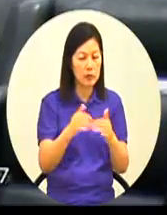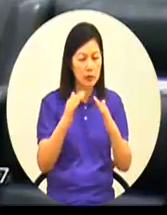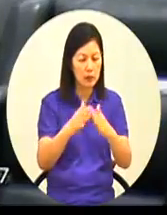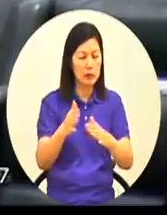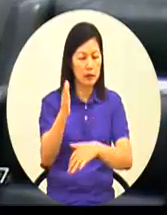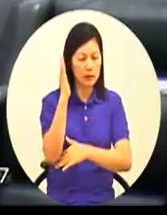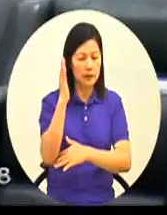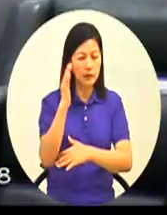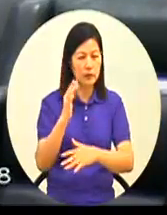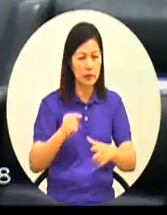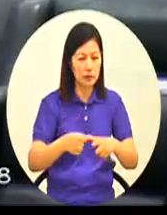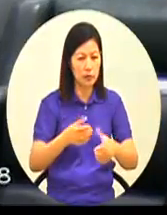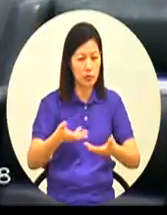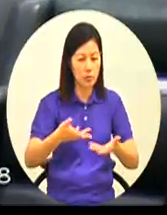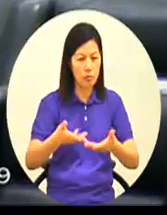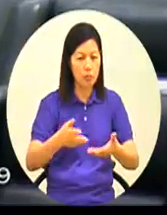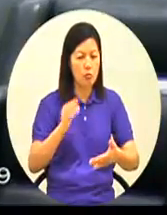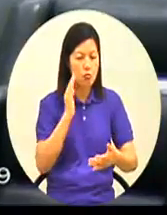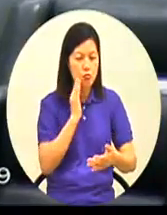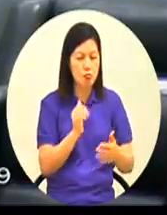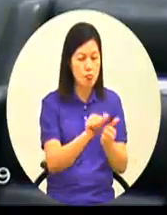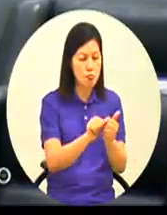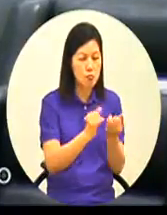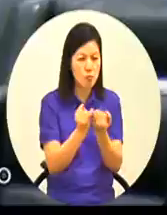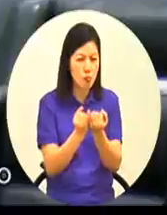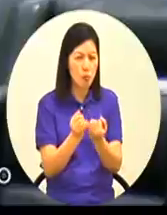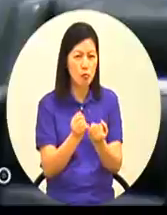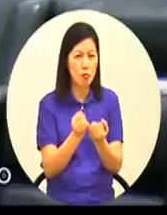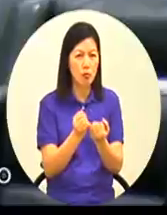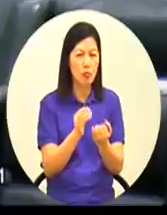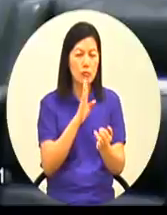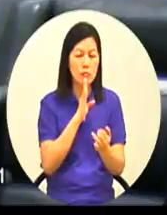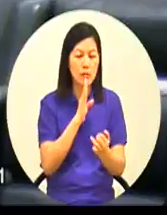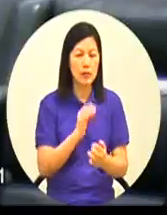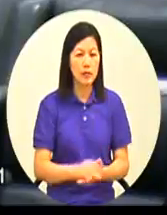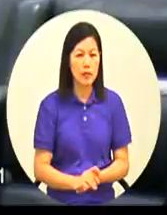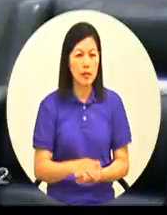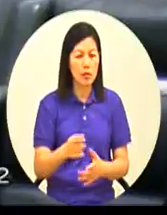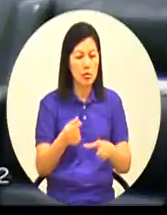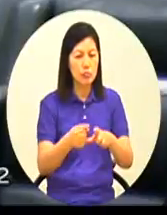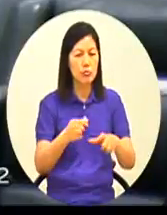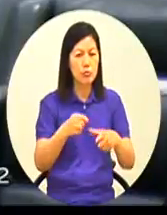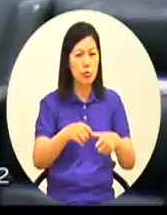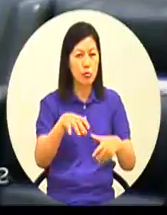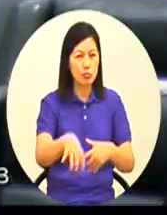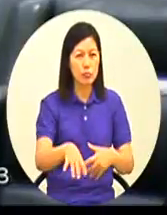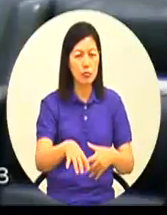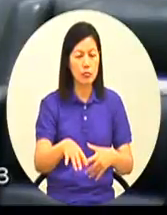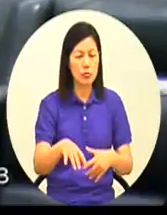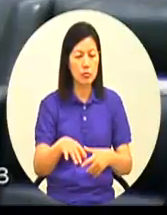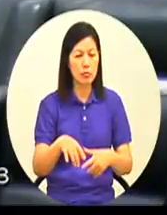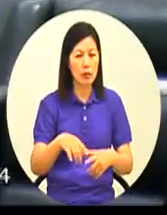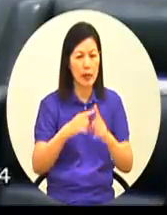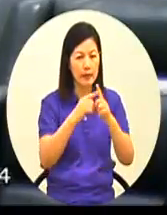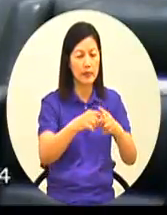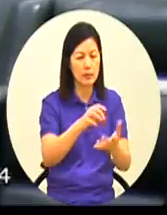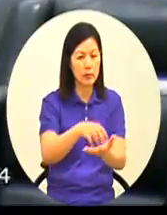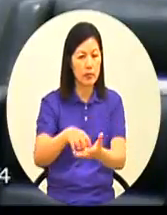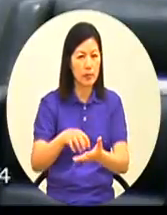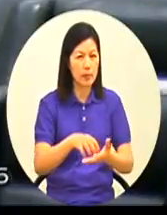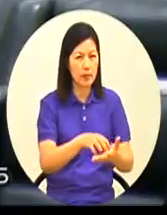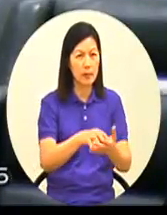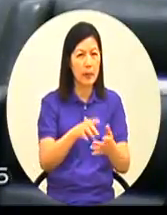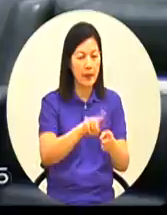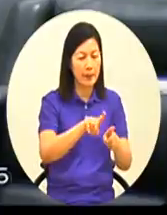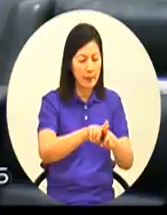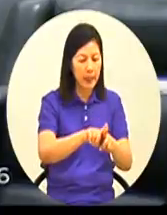面，他如果是同志身份，他同时去我们的区公所、户政事务所来办理这个伴侣住